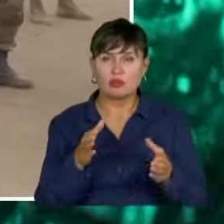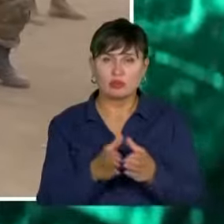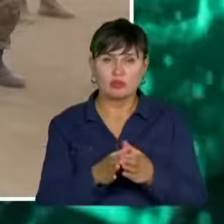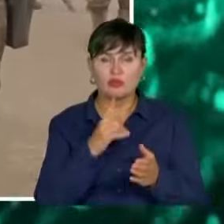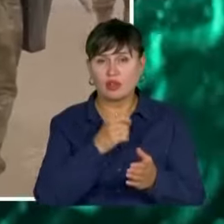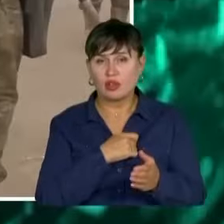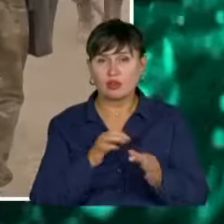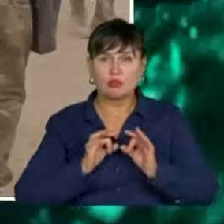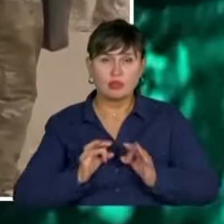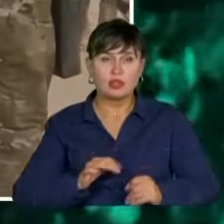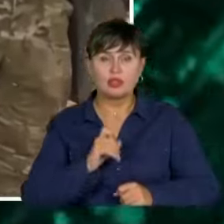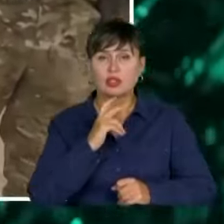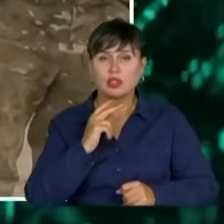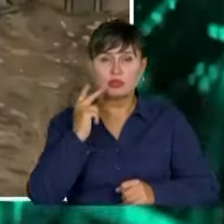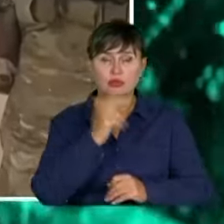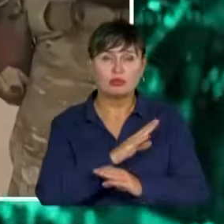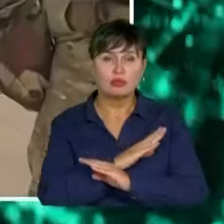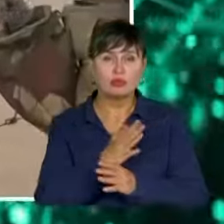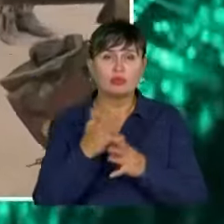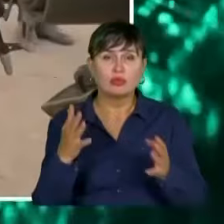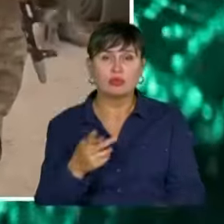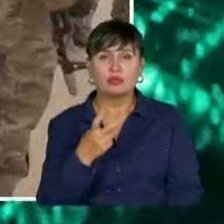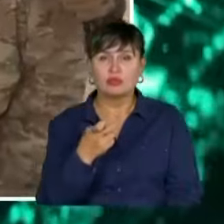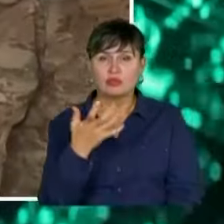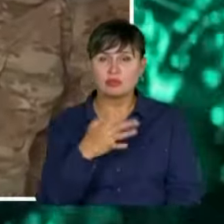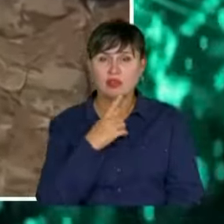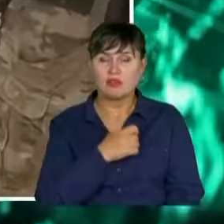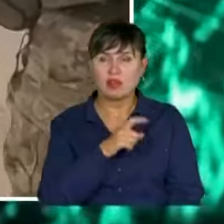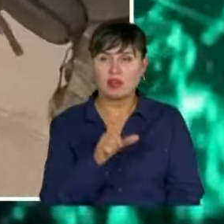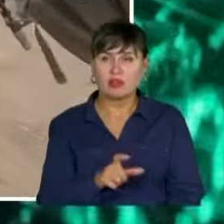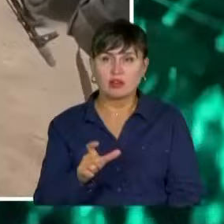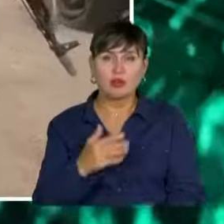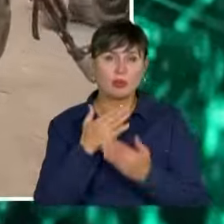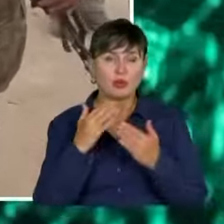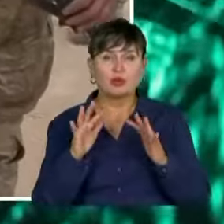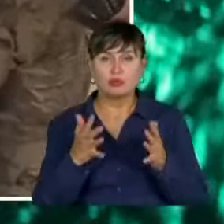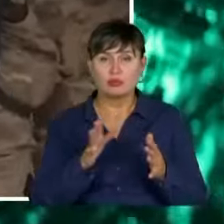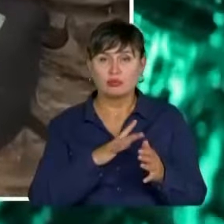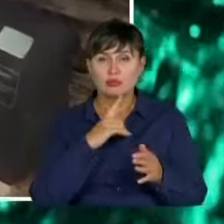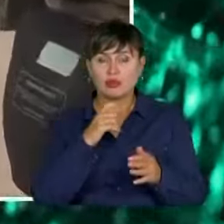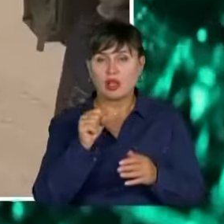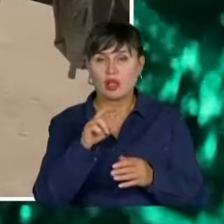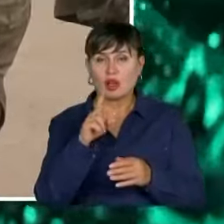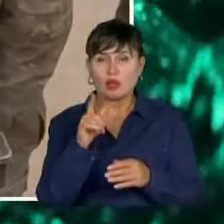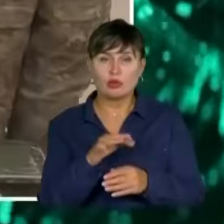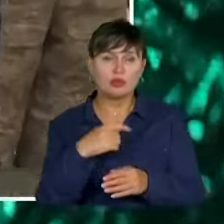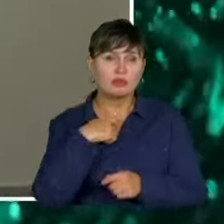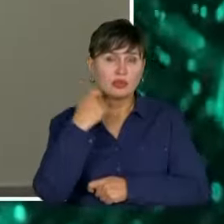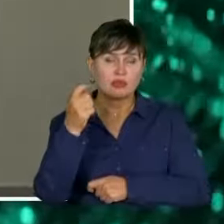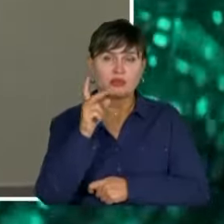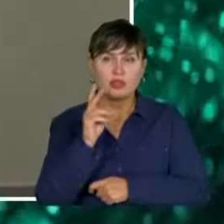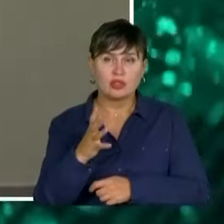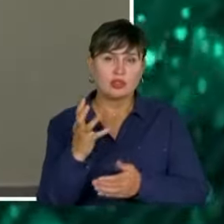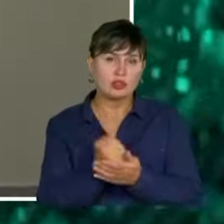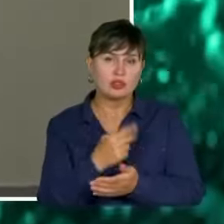прокуратуры за 3 года умерли более 250 военнослужащих последний случай произошёл в аягозе Где повешенном в квартире